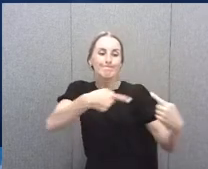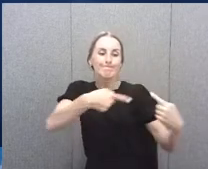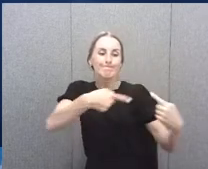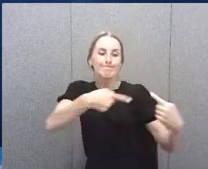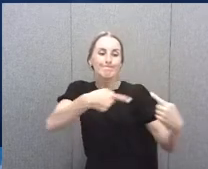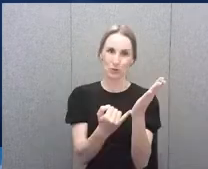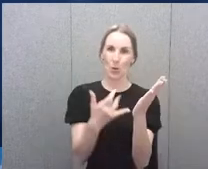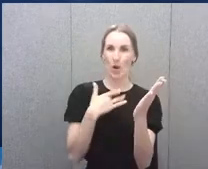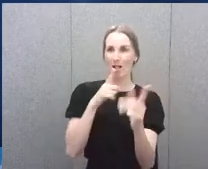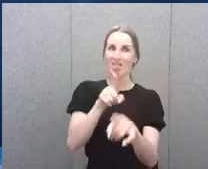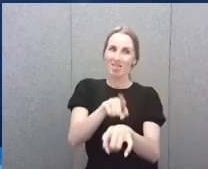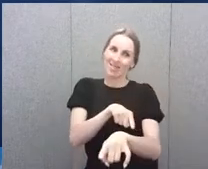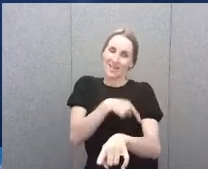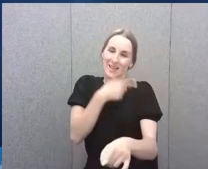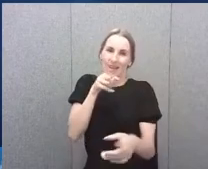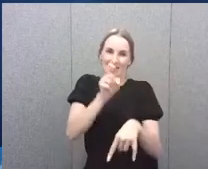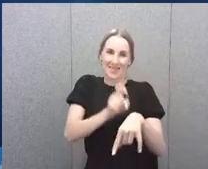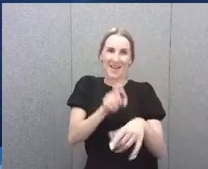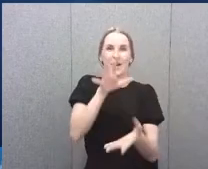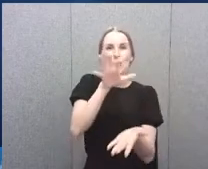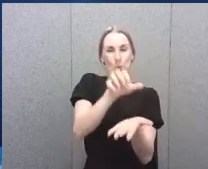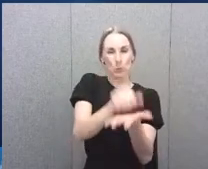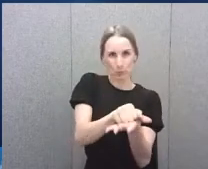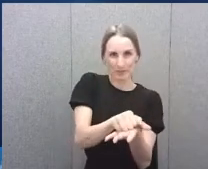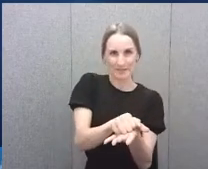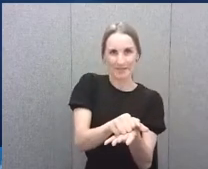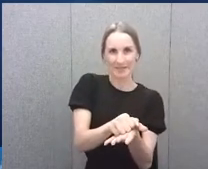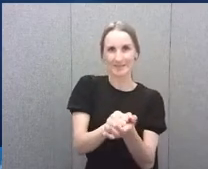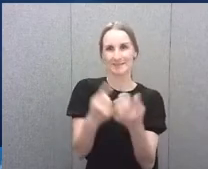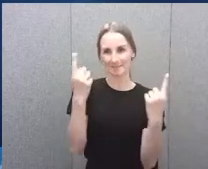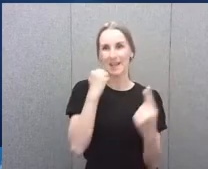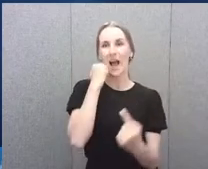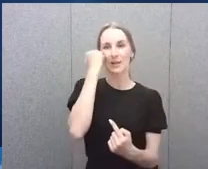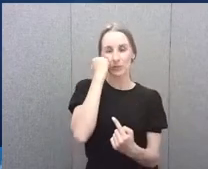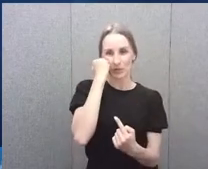Вот и все. Спасибо за ваше внимание.